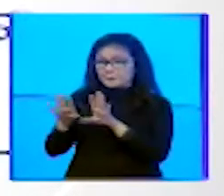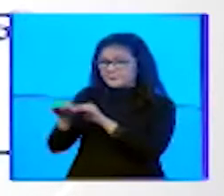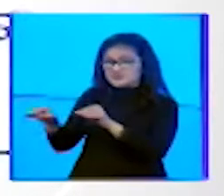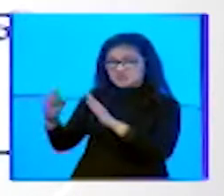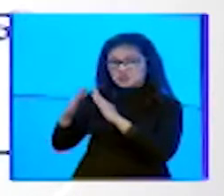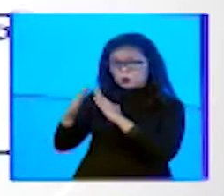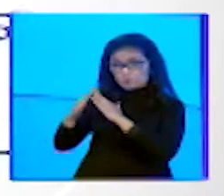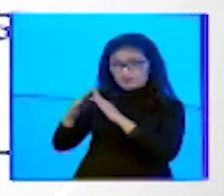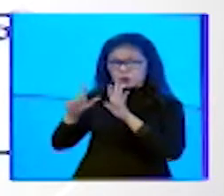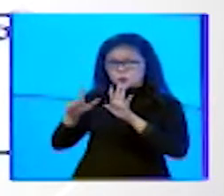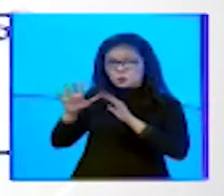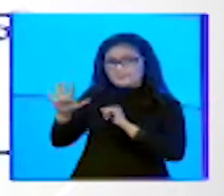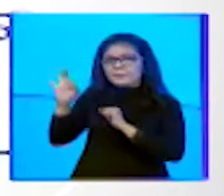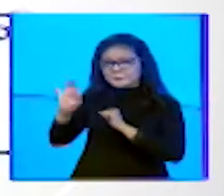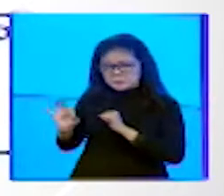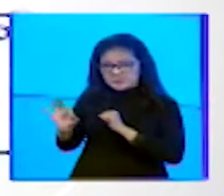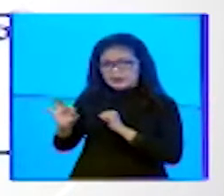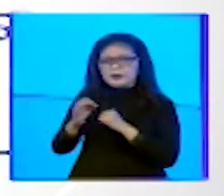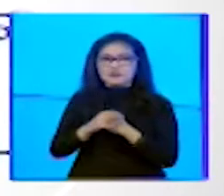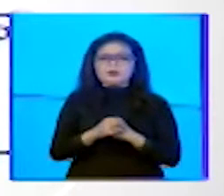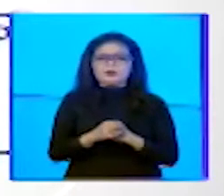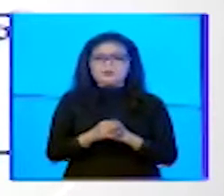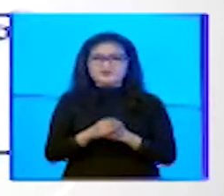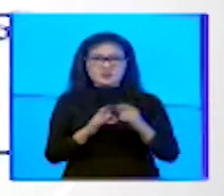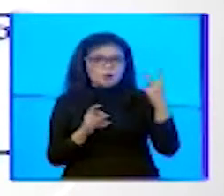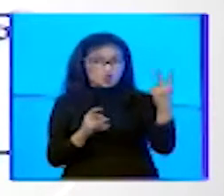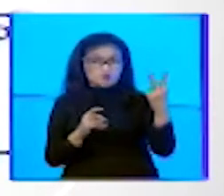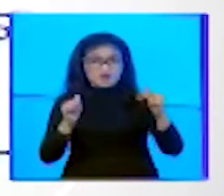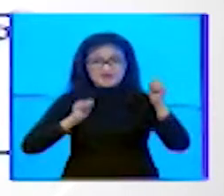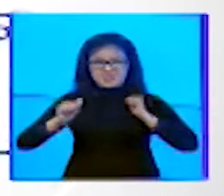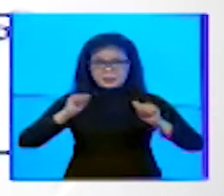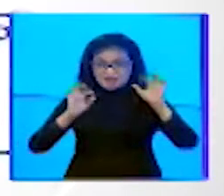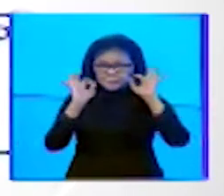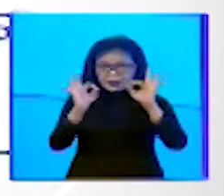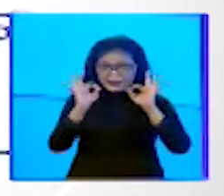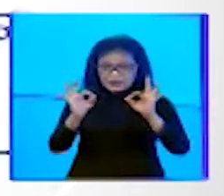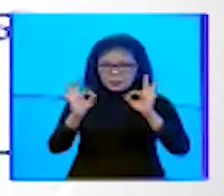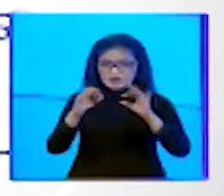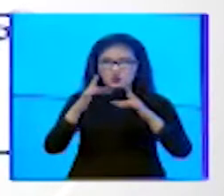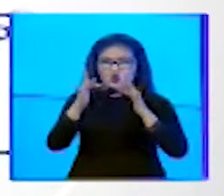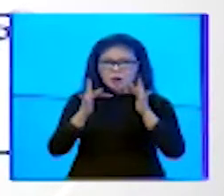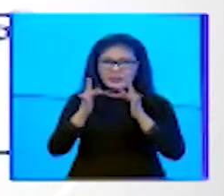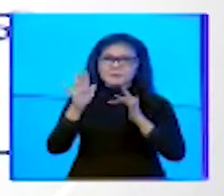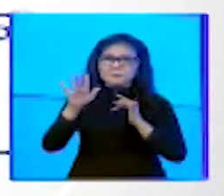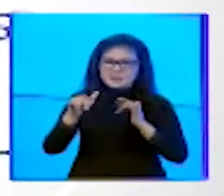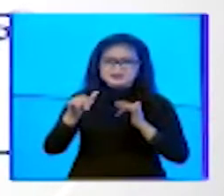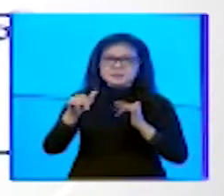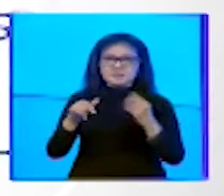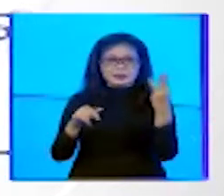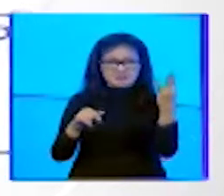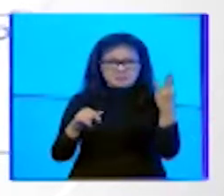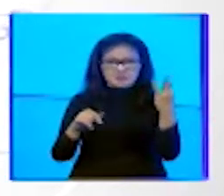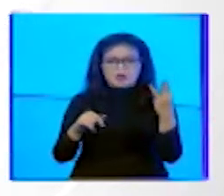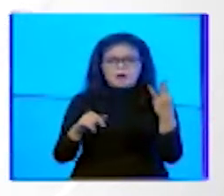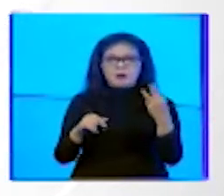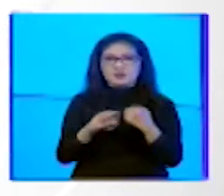menjadi 75%. Kedua, kegiatan belajar mengajar masih akan melalui daring. Ketiga, sektor esensial khusus